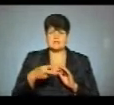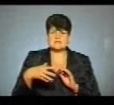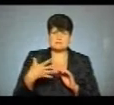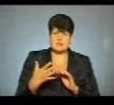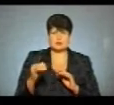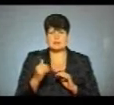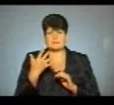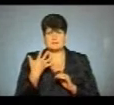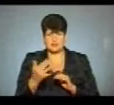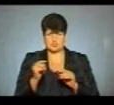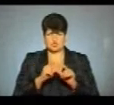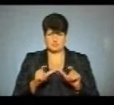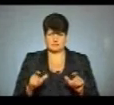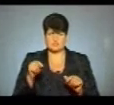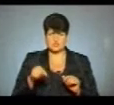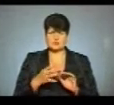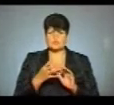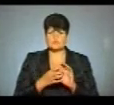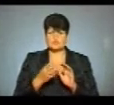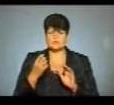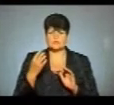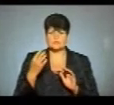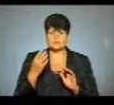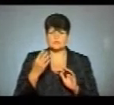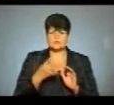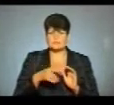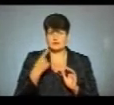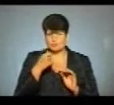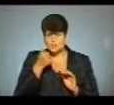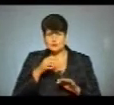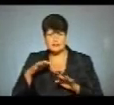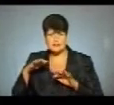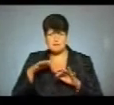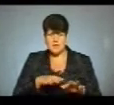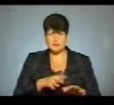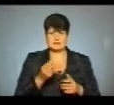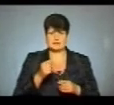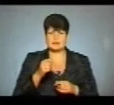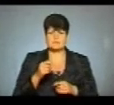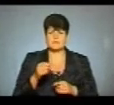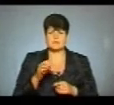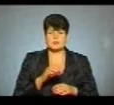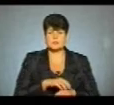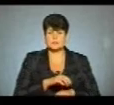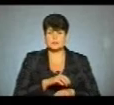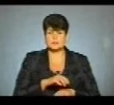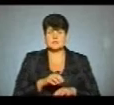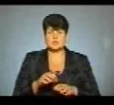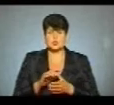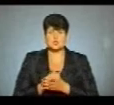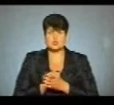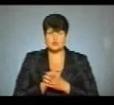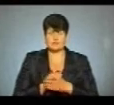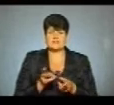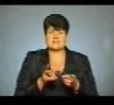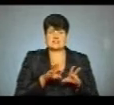У 1941 році, коли радянські німеччина напала на Радянський Союз, і радянська армія відступала, залишила Львів,